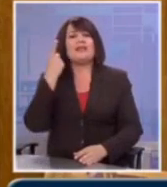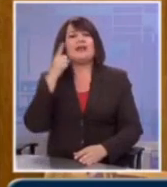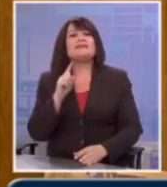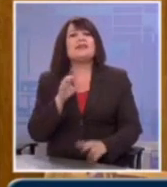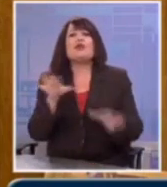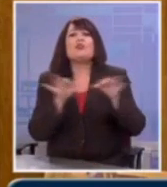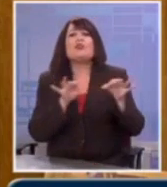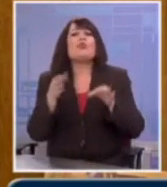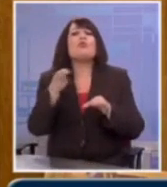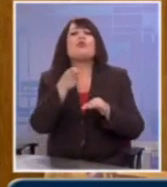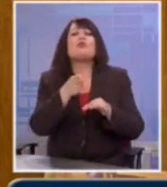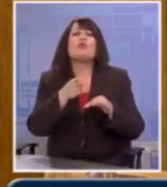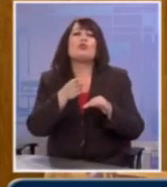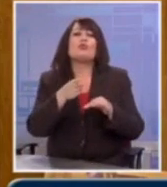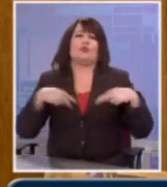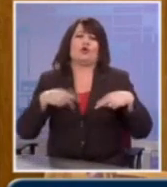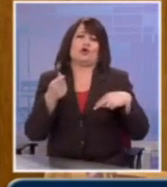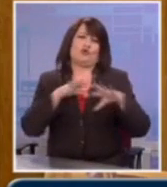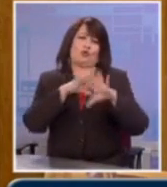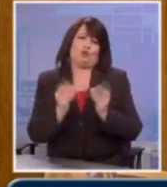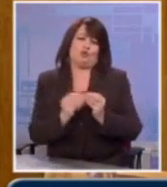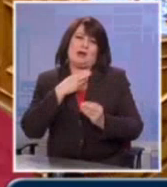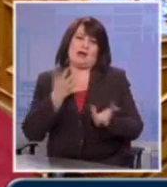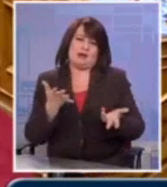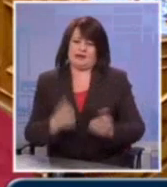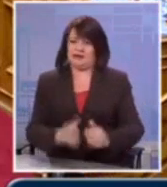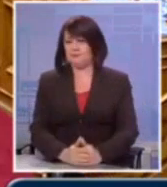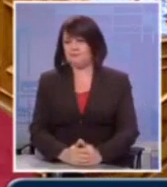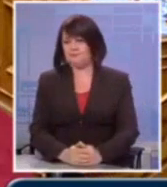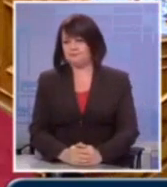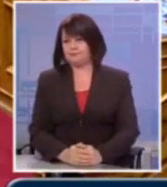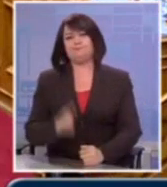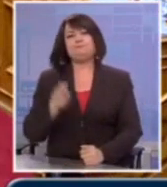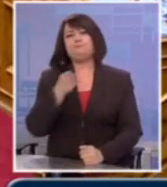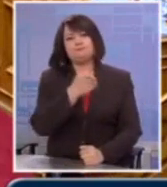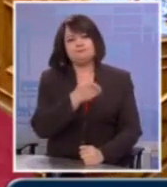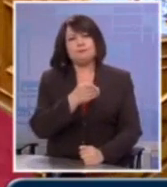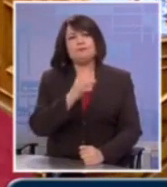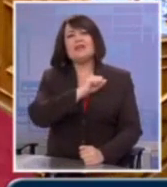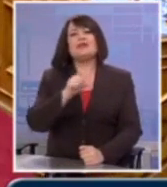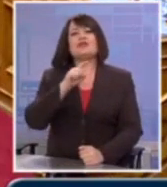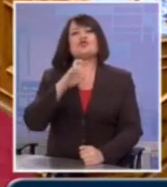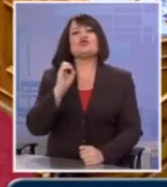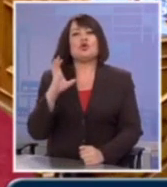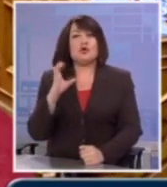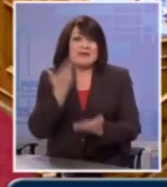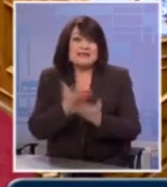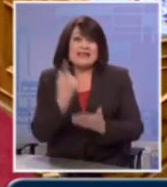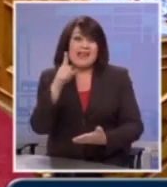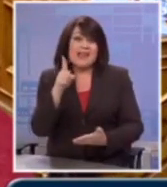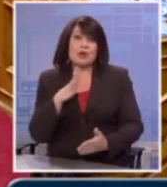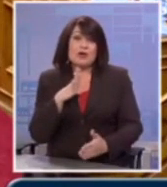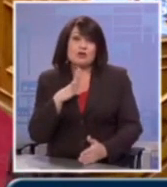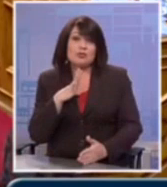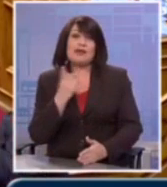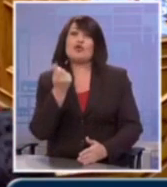προτο πάνε στο σύνολο του υπουργείου οικονομικών πού θα προτο πάνε θα πάνε σστο δε που ζητάει 100 θα πάνε στους